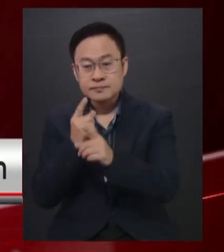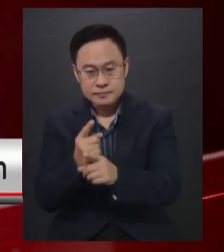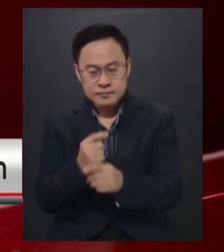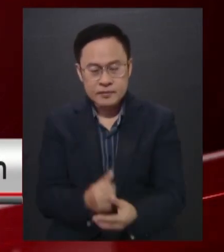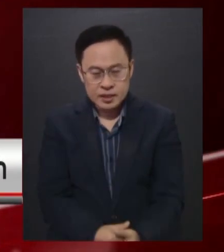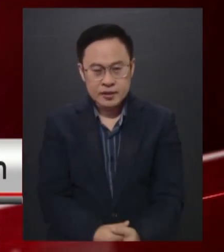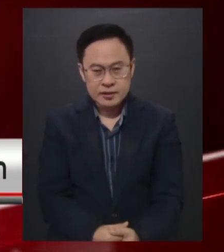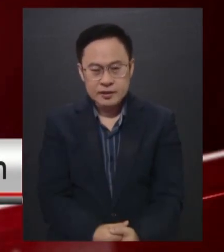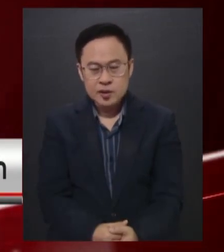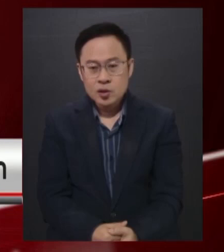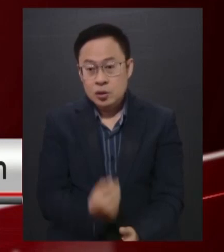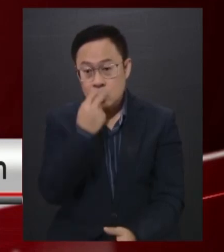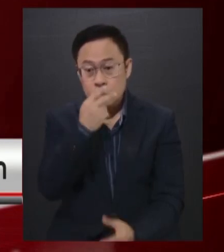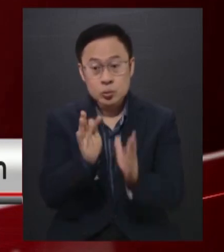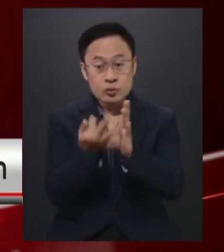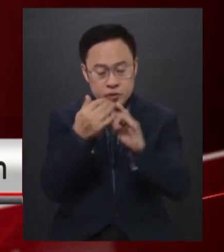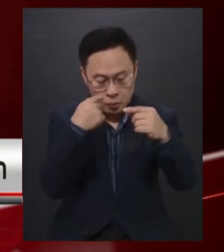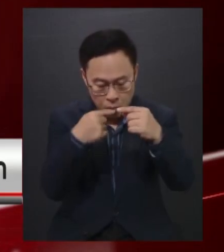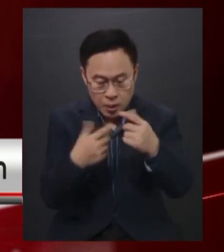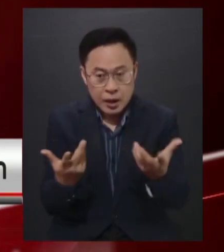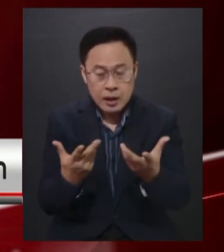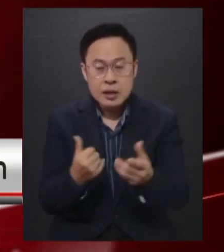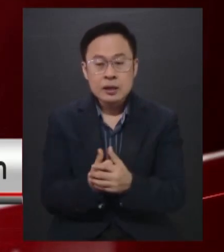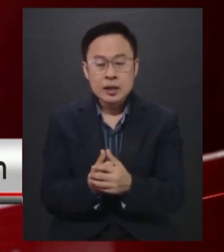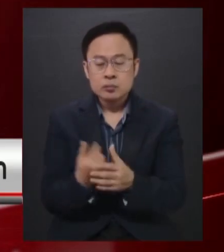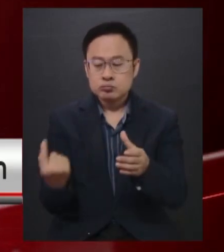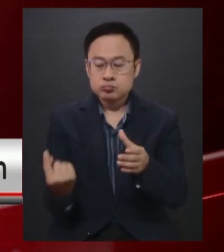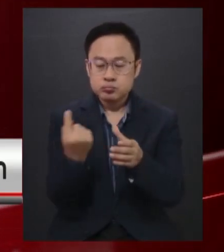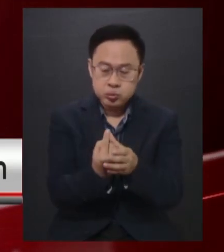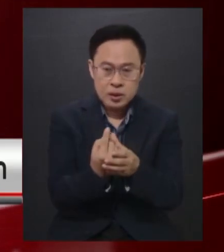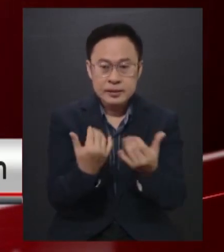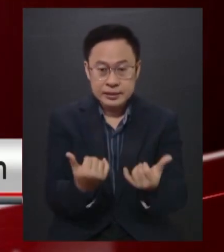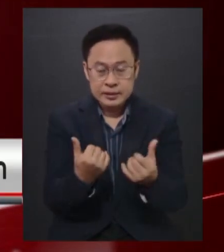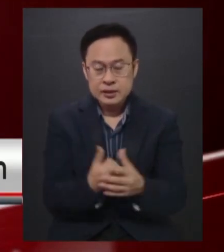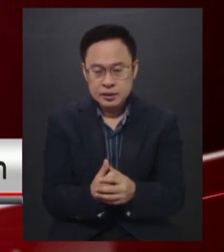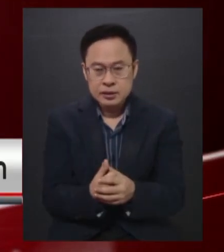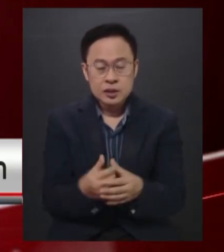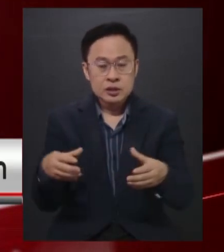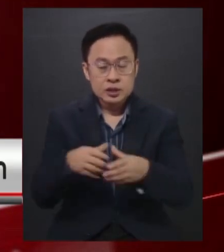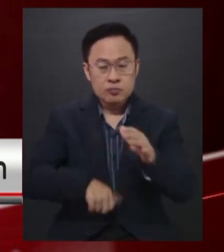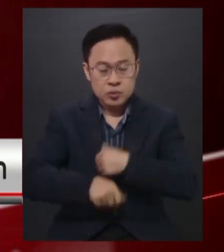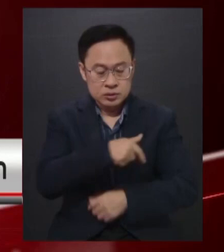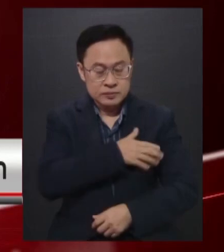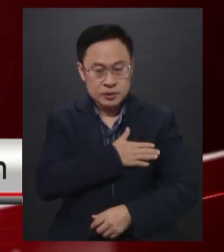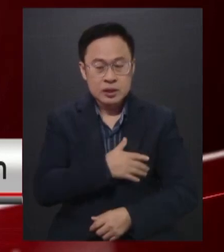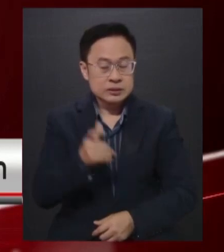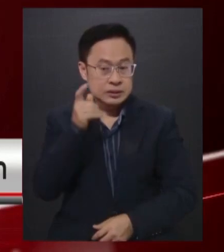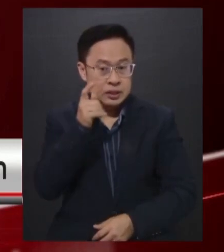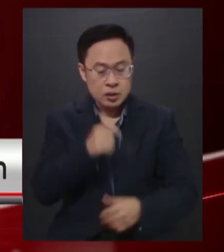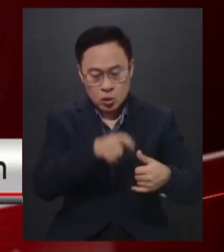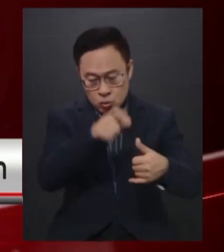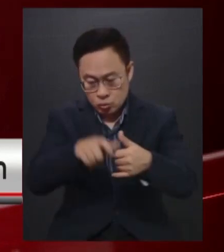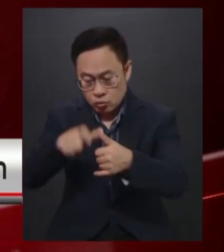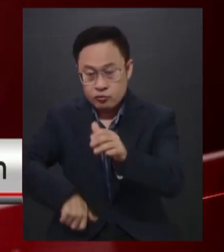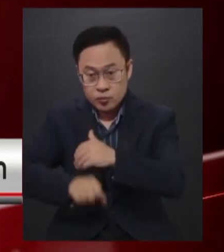ถามแอบไปส่องกระแสในโลกโซเชียลว่ากับการเรียกติดทีมชุดเนี้ยเชุดชิงแชมป์เอเชียครั้งเนี้ยของนักเตะทีม